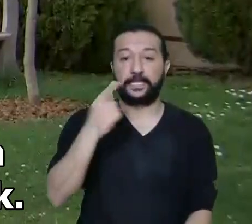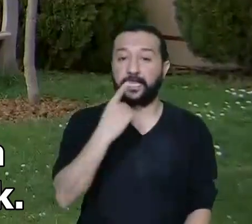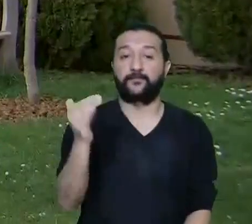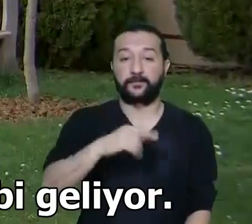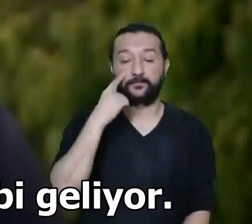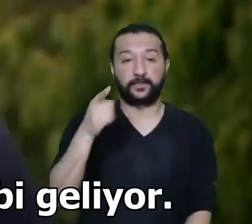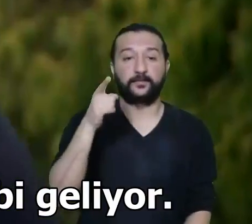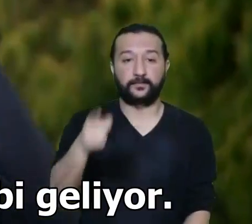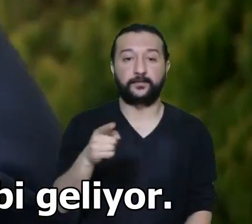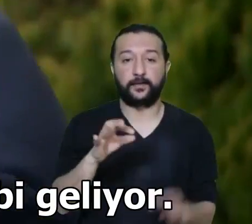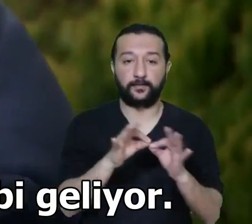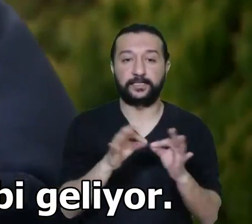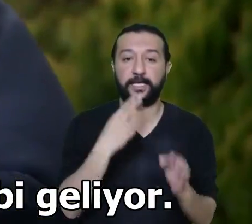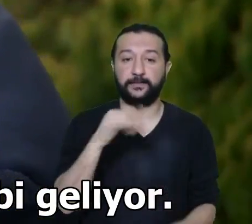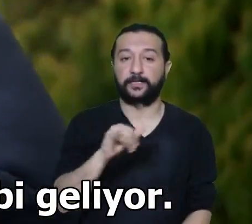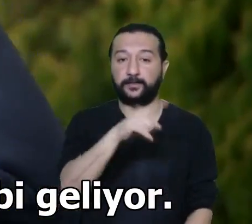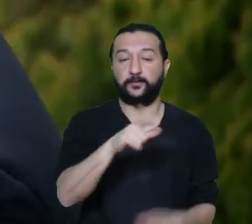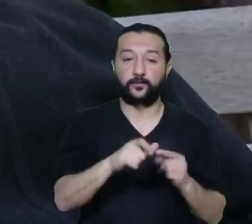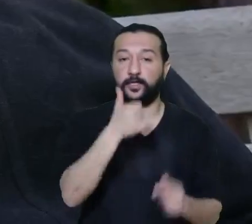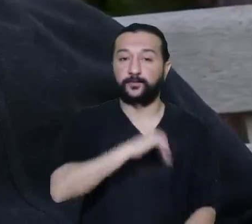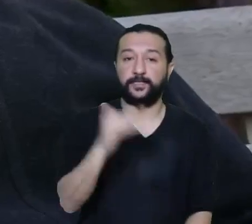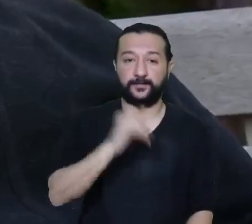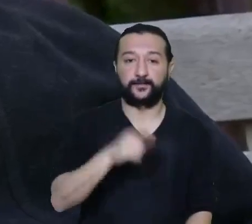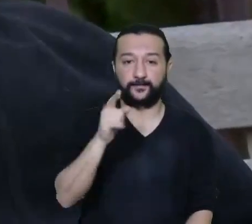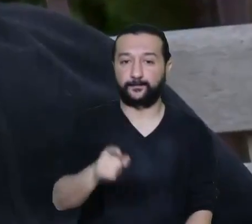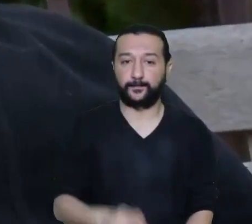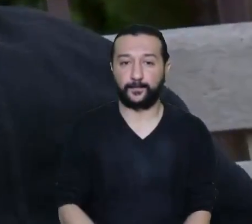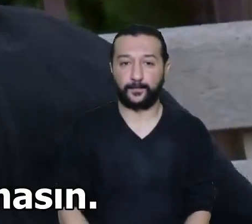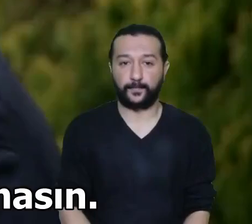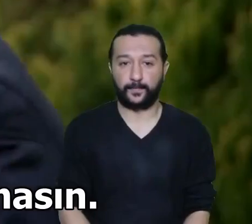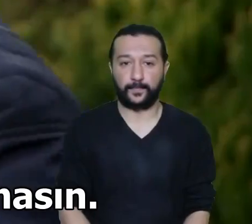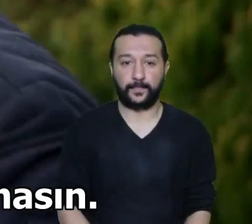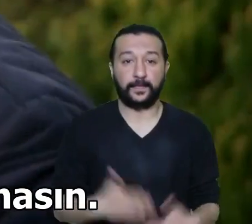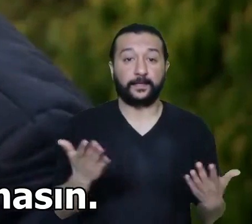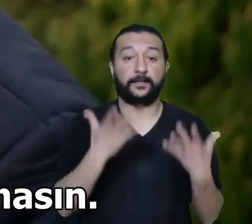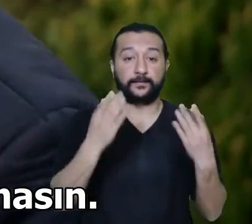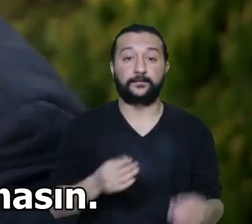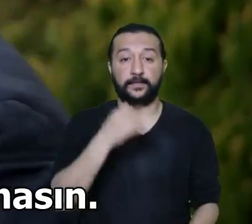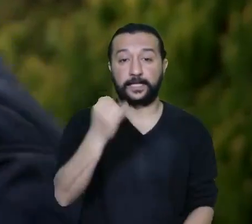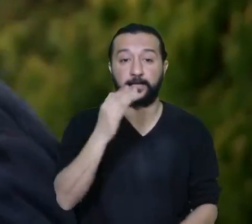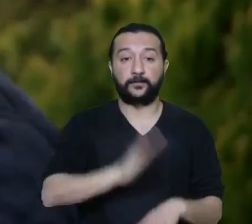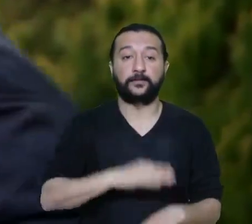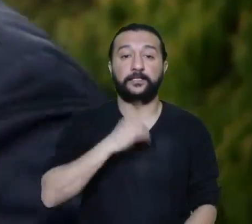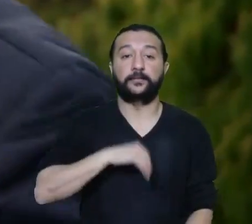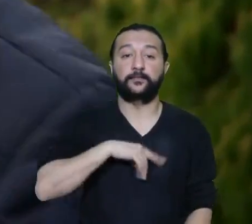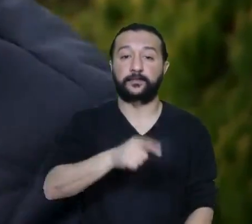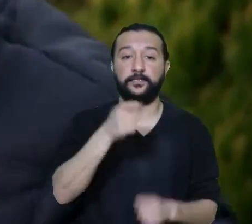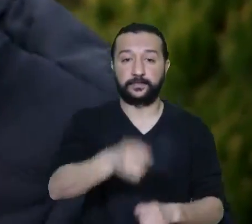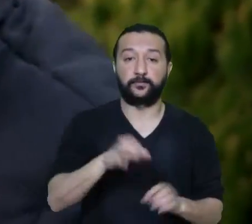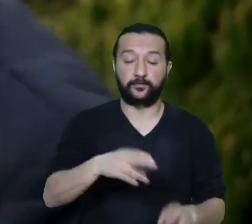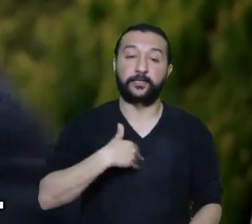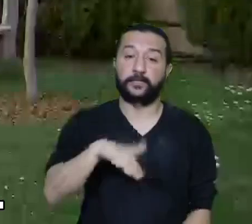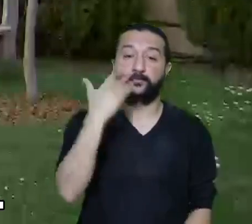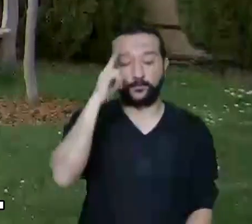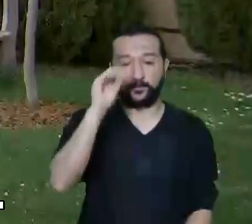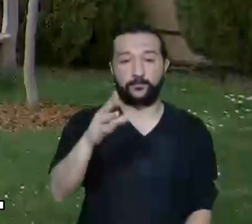üstüne gelmiş bak. Başak Hanım da yanında Şükrü abi geliyor. Her neyse, dalga geçiyor sanmasın. Çapayı buraya bıraktım, ben